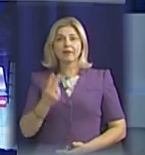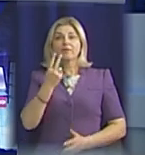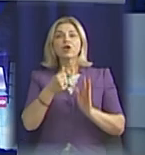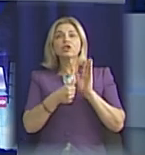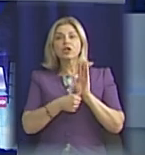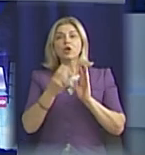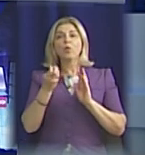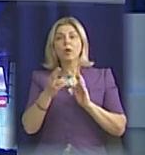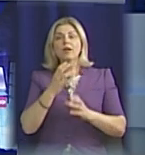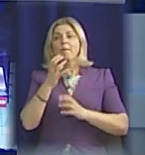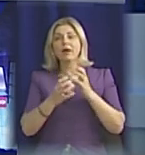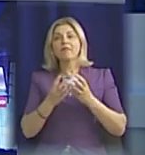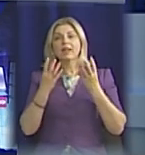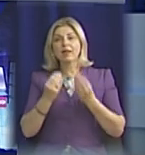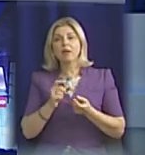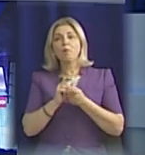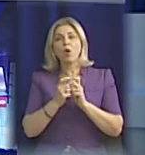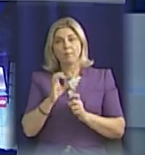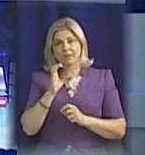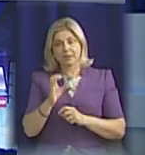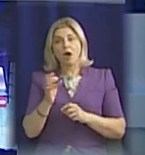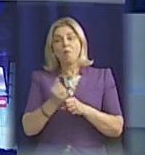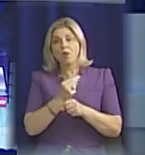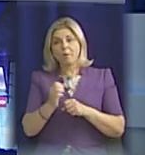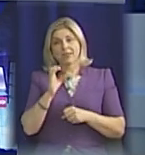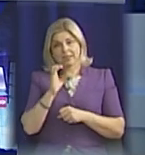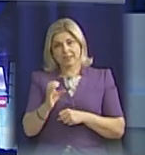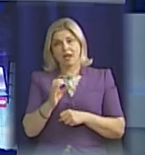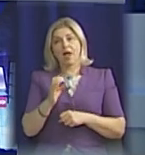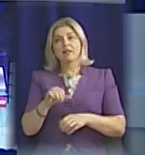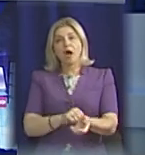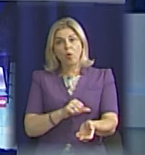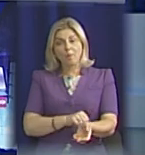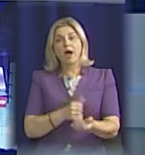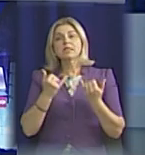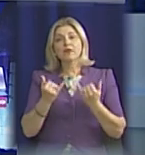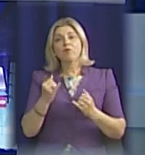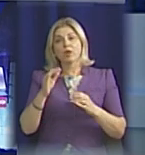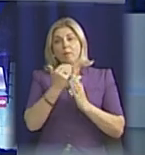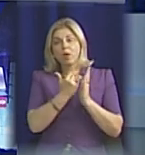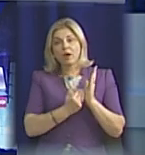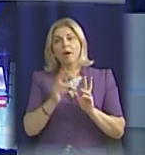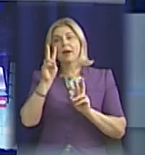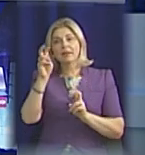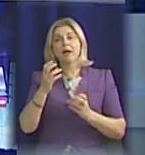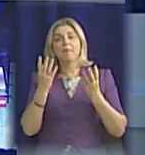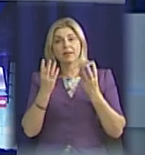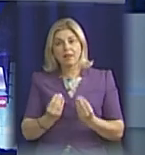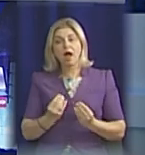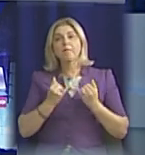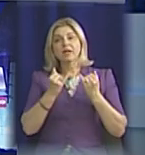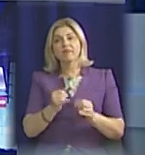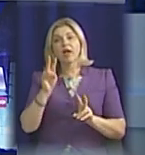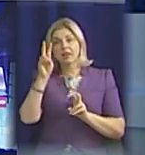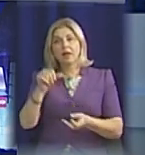26 червня – Всесвітній день боротьби з наркоманією, тож сьогоднішній випуск програми «Тема дня» присвячений реабілітації наркозалежних.